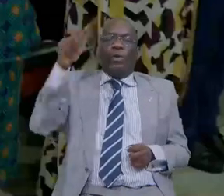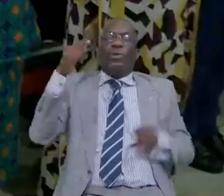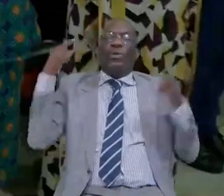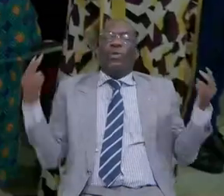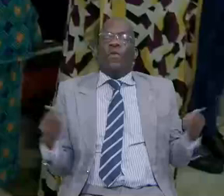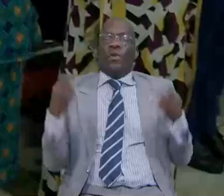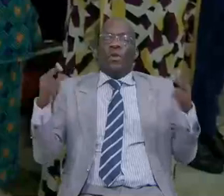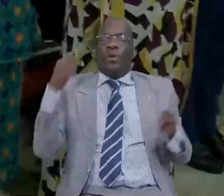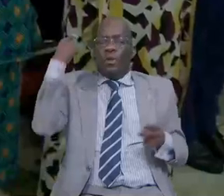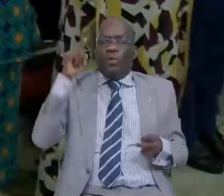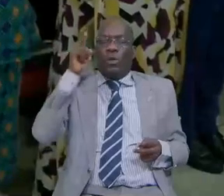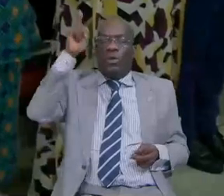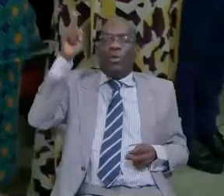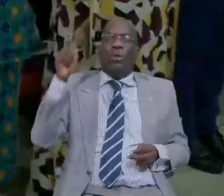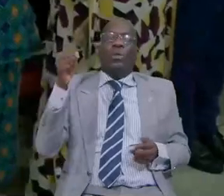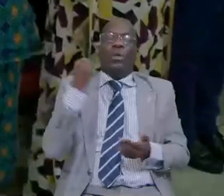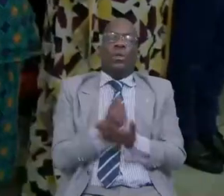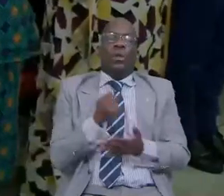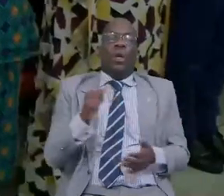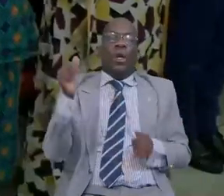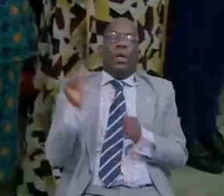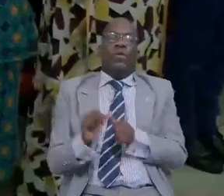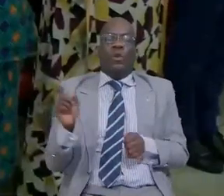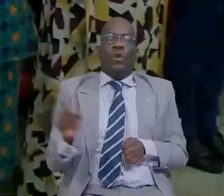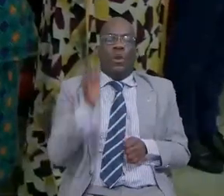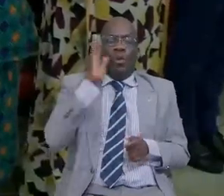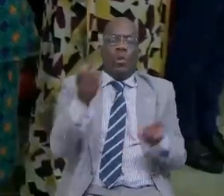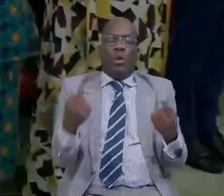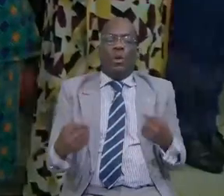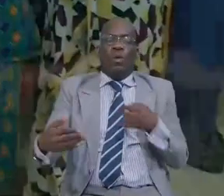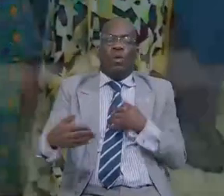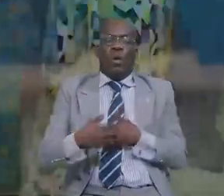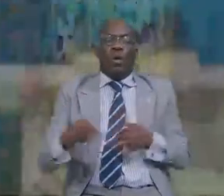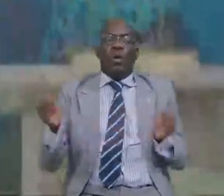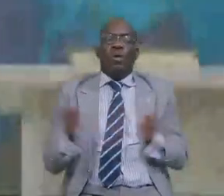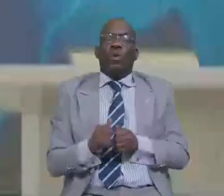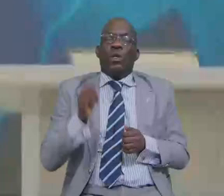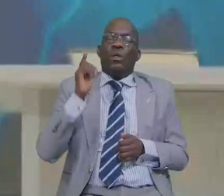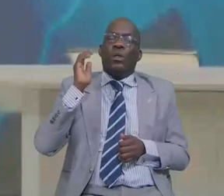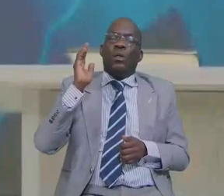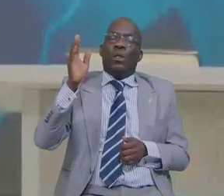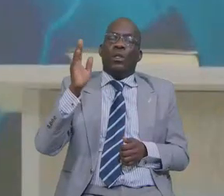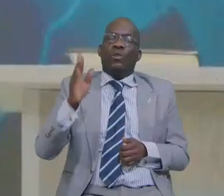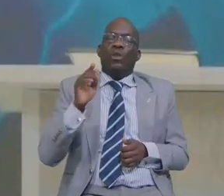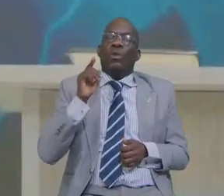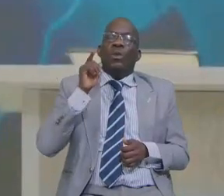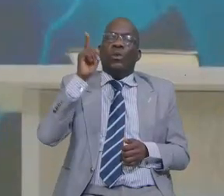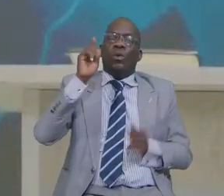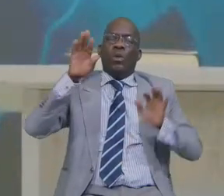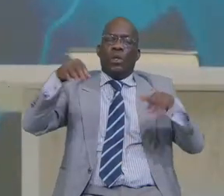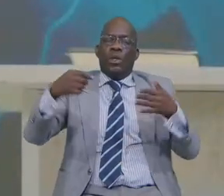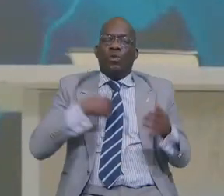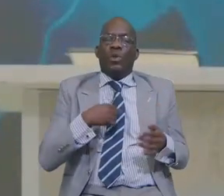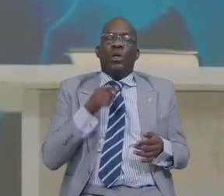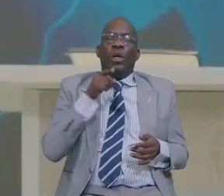victorieux pour toi, et chacun reviendra avec des témoignages que tu m'as donné, je